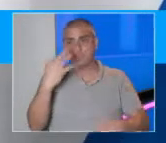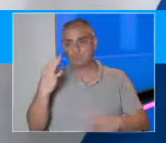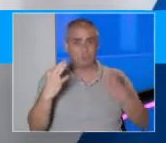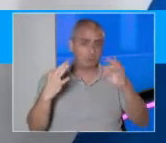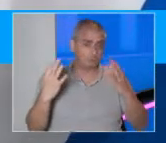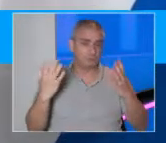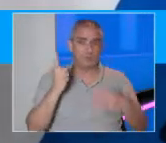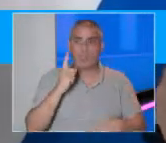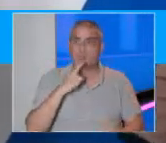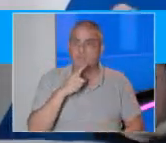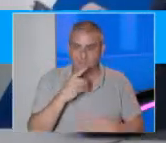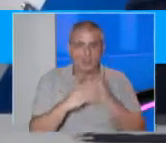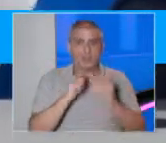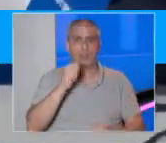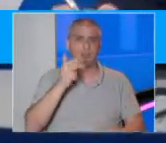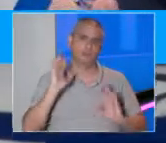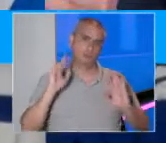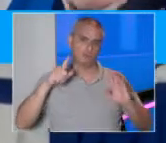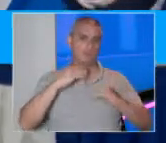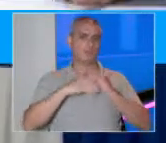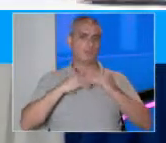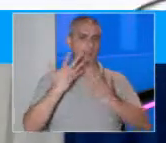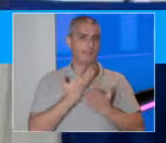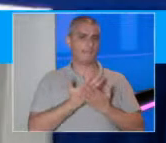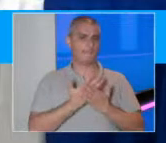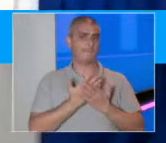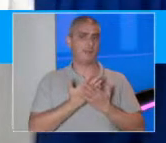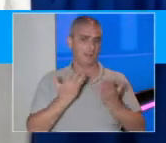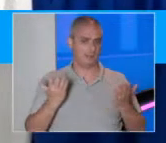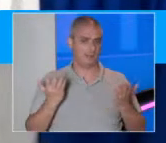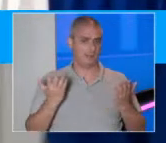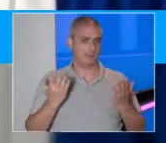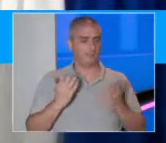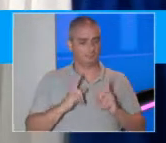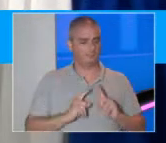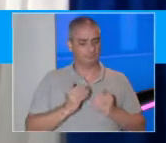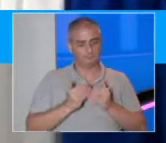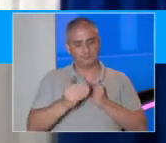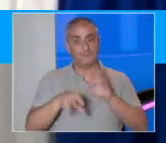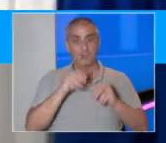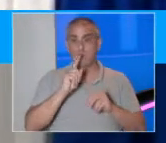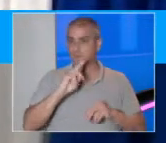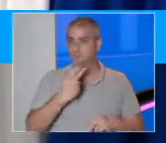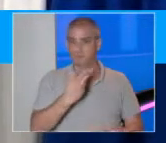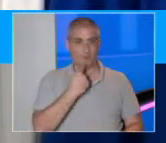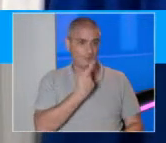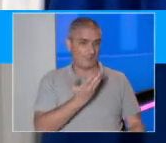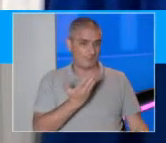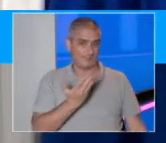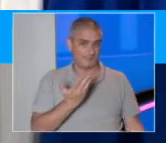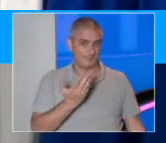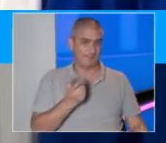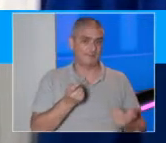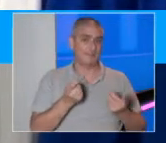ל-50 ו-50, אבל זה התהליך הראשון, והוא כאמור תהליך שמעיד על התרחקותן של הבחירות. מצד שני, כמו שאתה אומר, השיחות